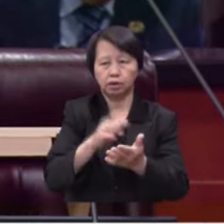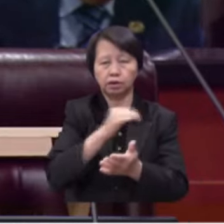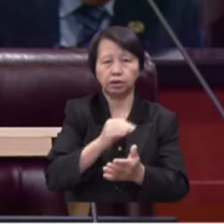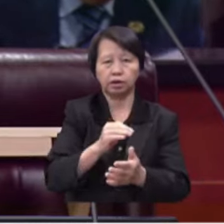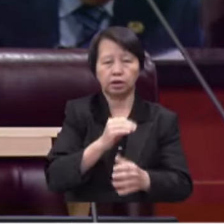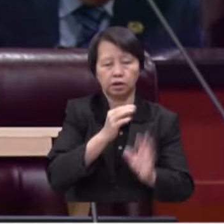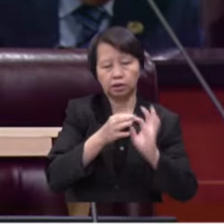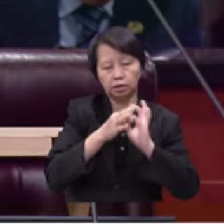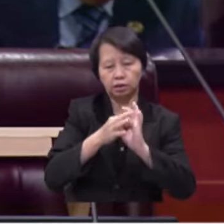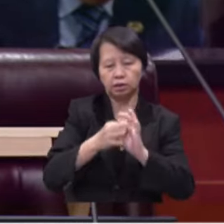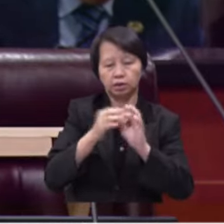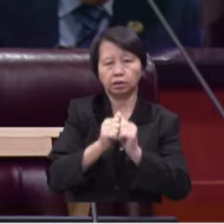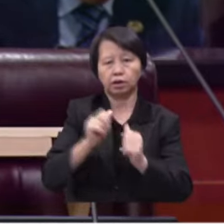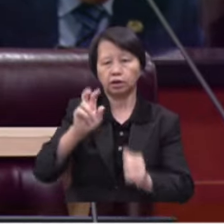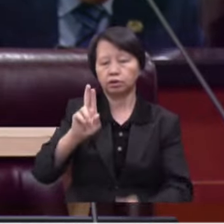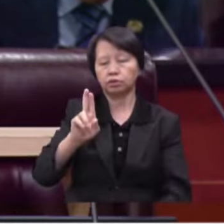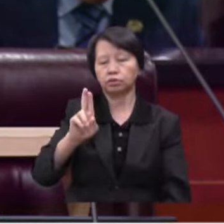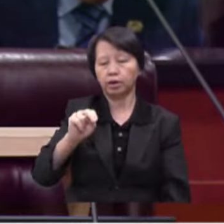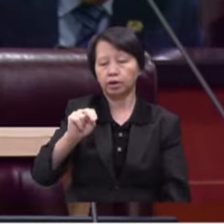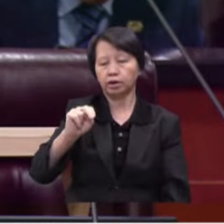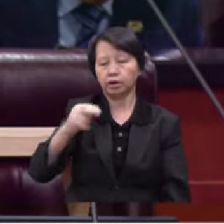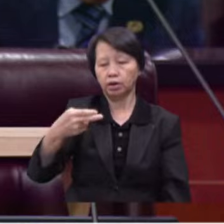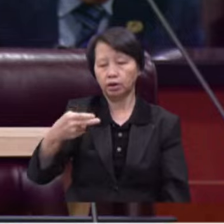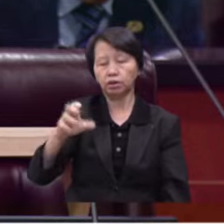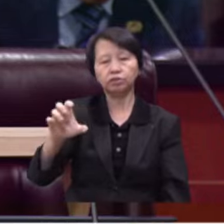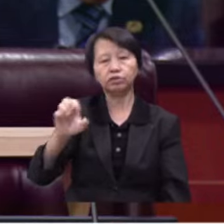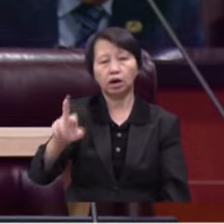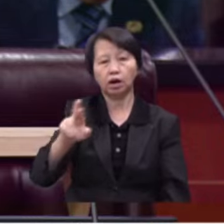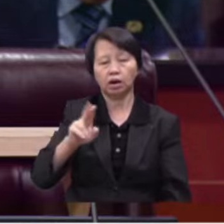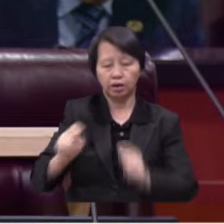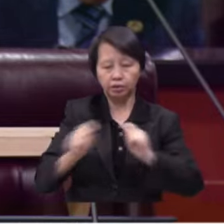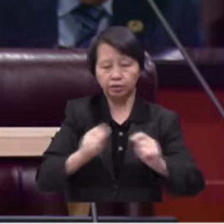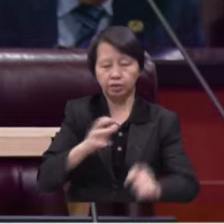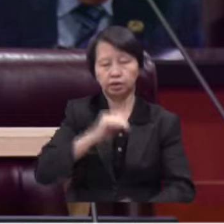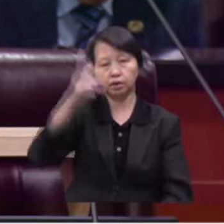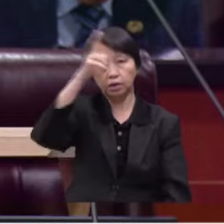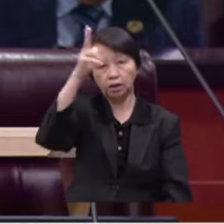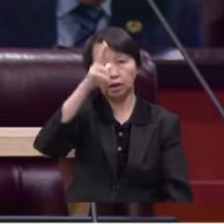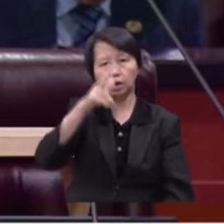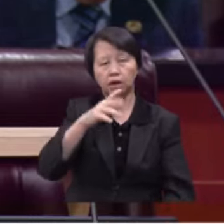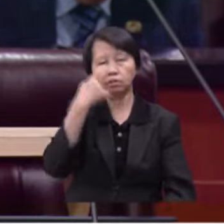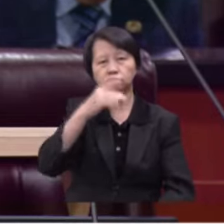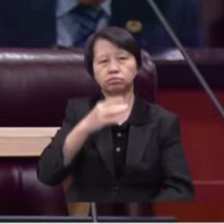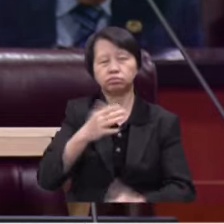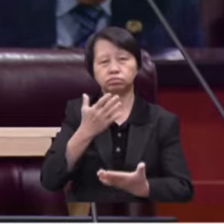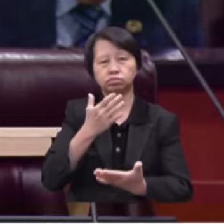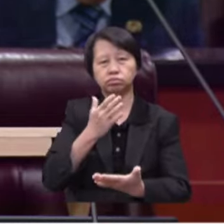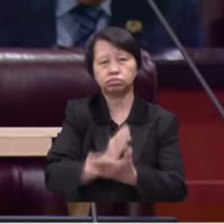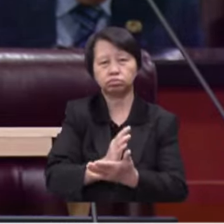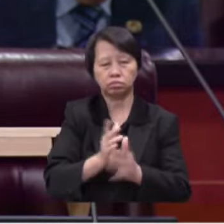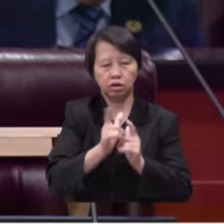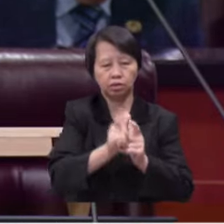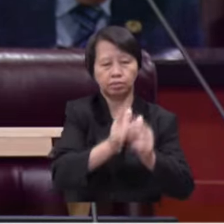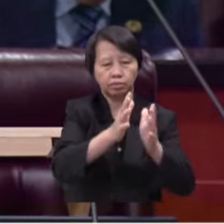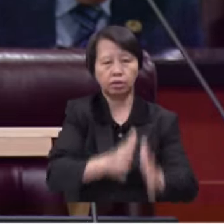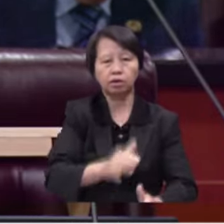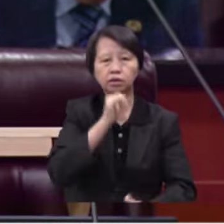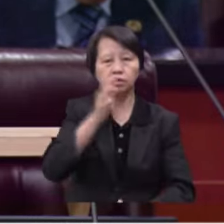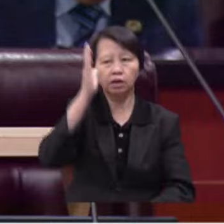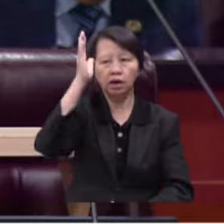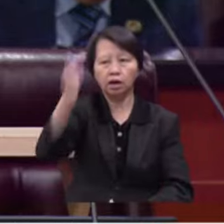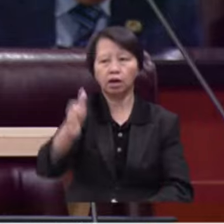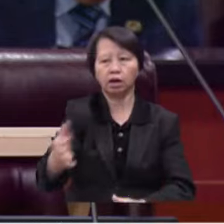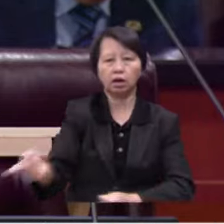supaya bekerjasama dengan unsial ini supaya tindakan dan kerajaan ini supaya membendung sungai pelarian-pelalihan tidak akan